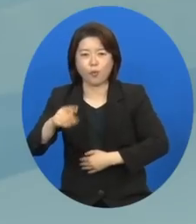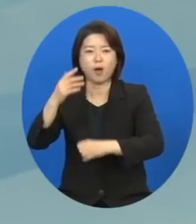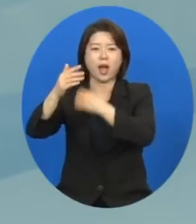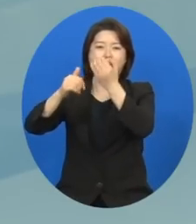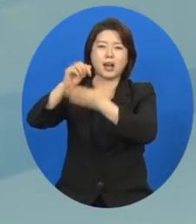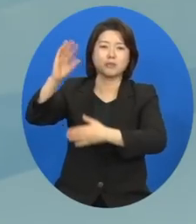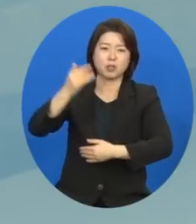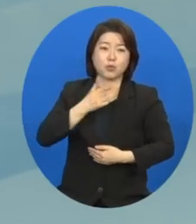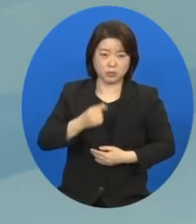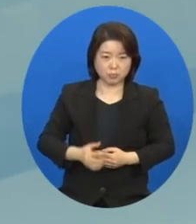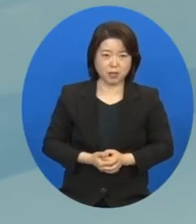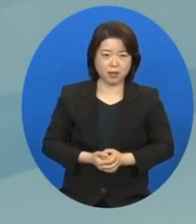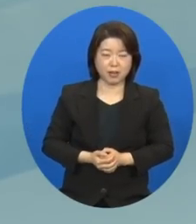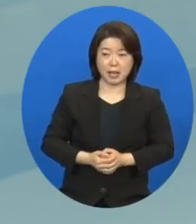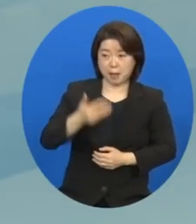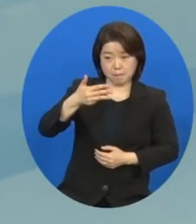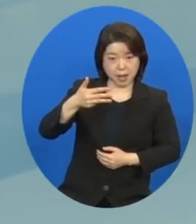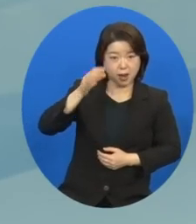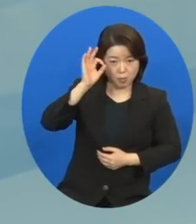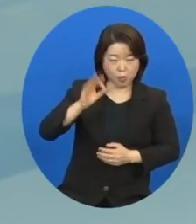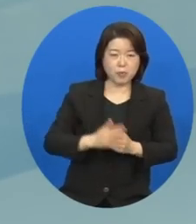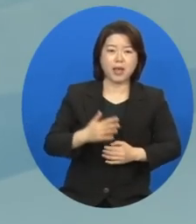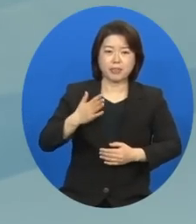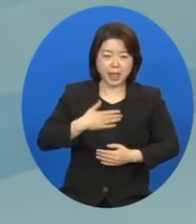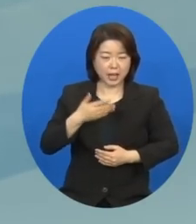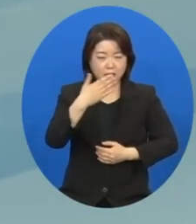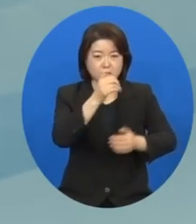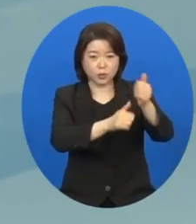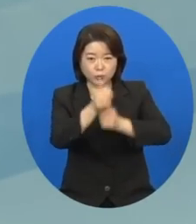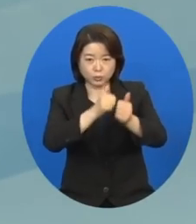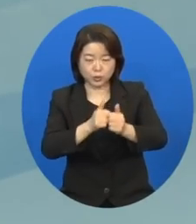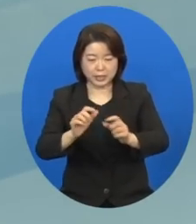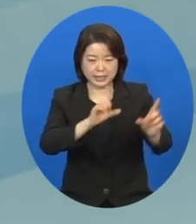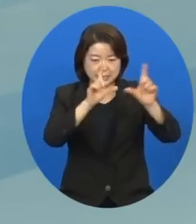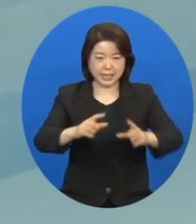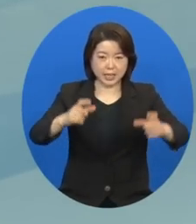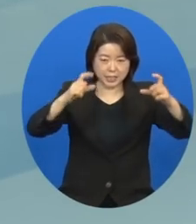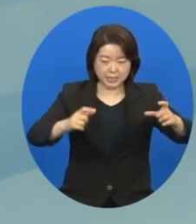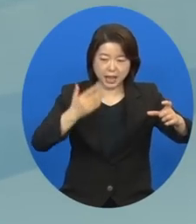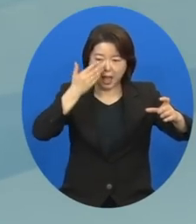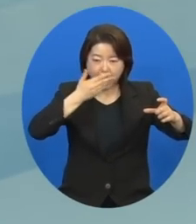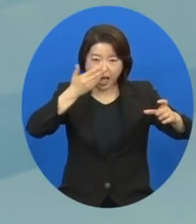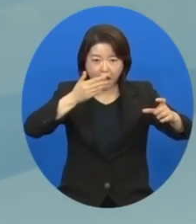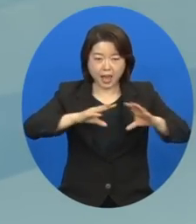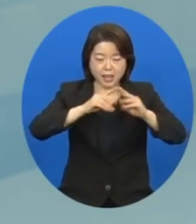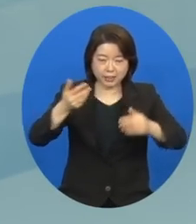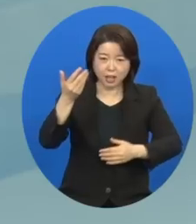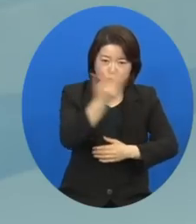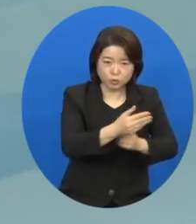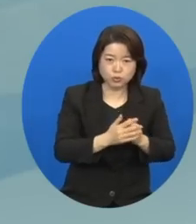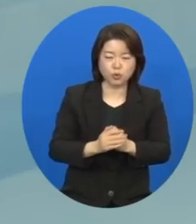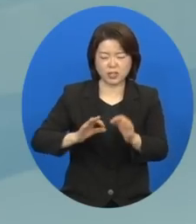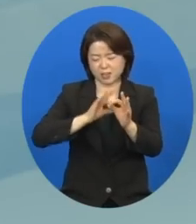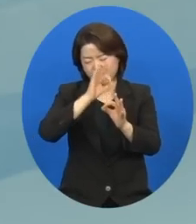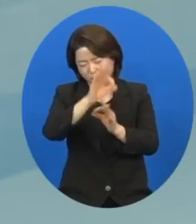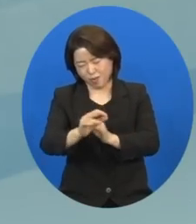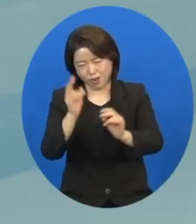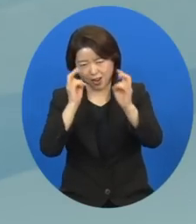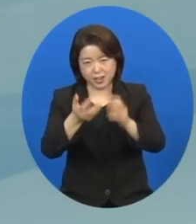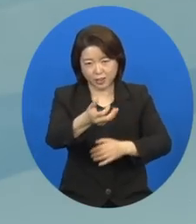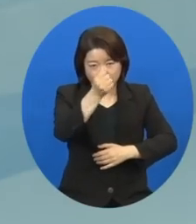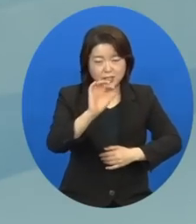될 거야. 8절에도 내가 너와 내 손에게 내가 거류하는 이 땅, 가나안 땅을 줄 것이고 영원한 기업이 되게 하고 나는